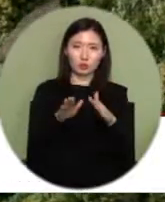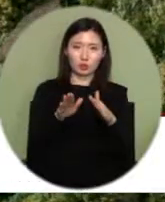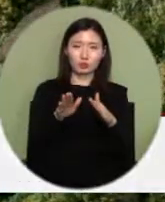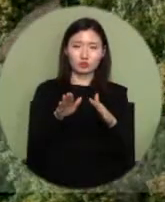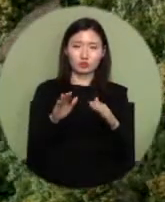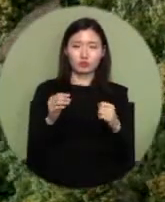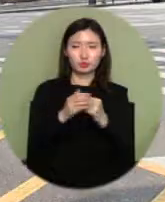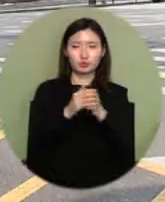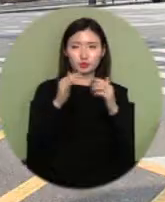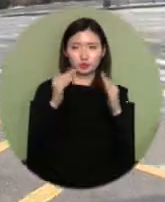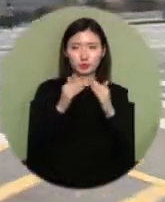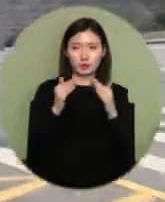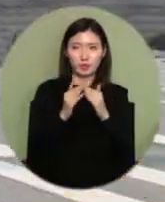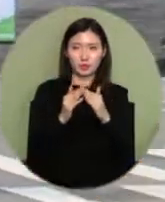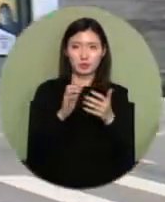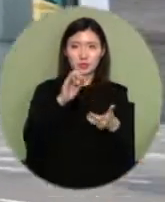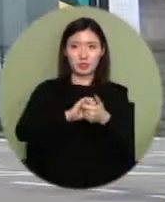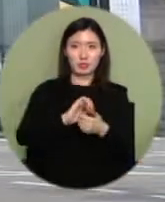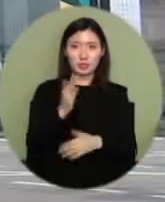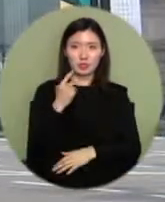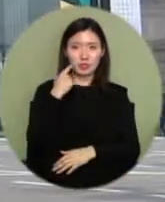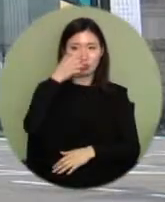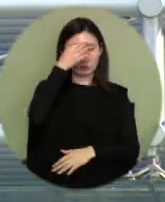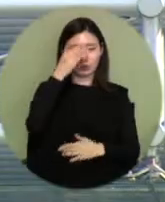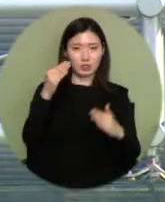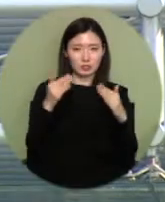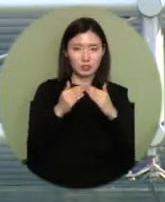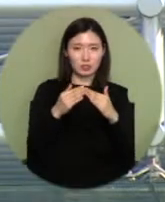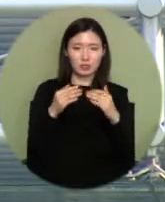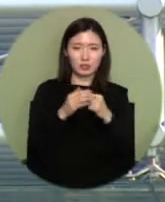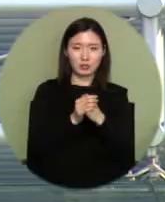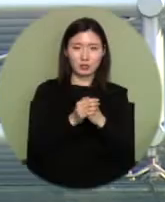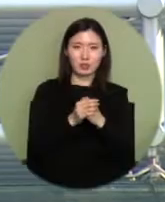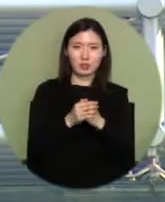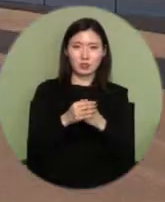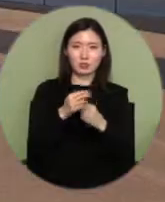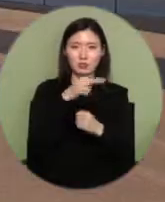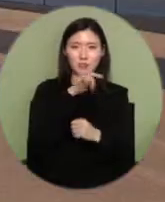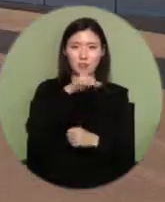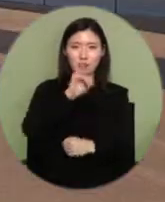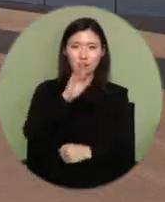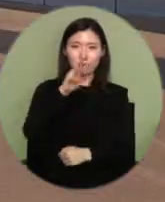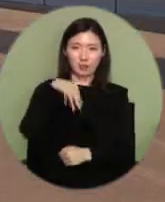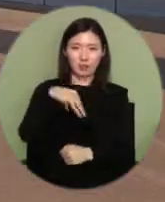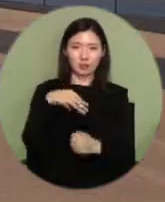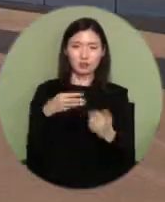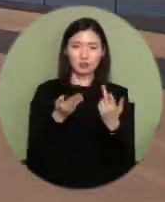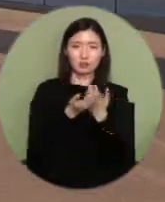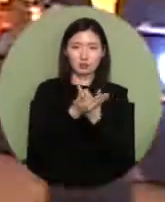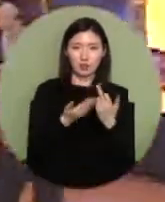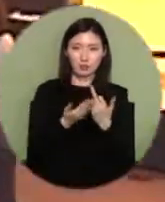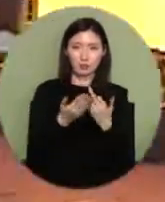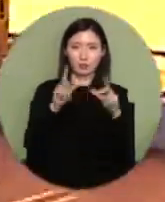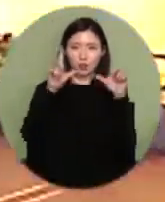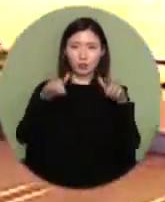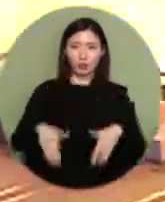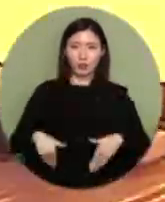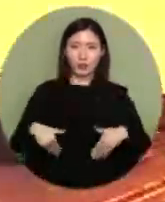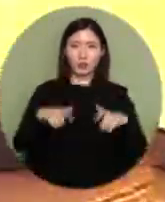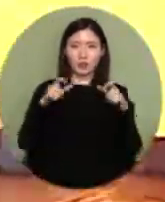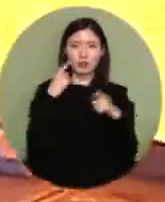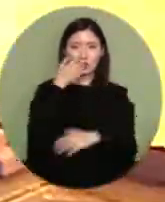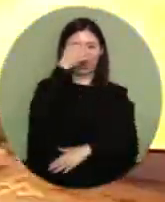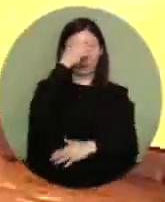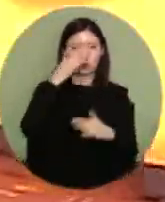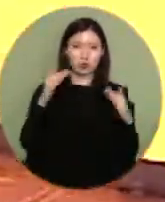제한됐습니다 군은 특히 이곳을 예술의 전당과 세빛섬과 연기개발에 서초구를 서울 동남권 예술 중심지로